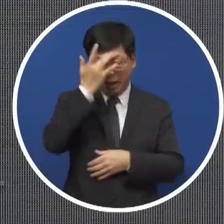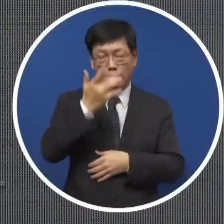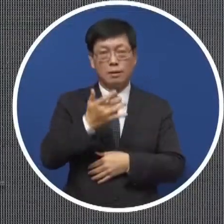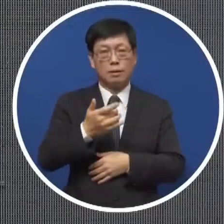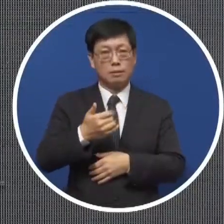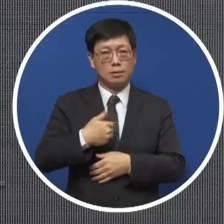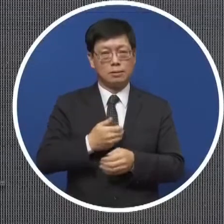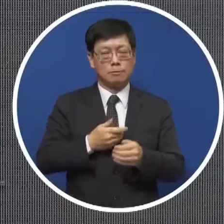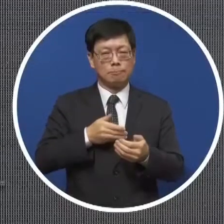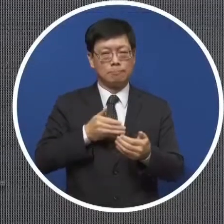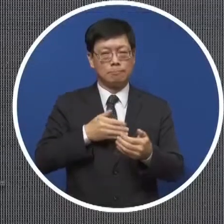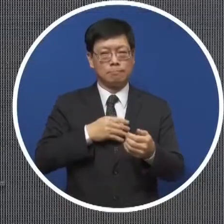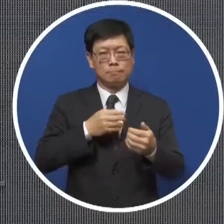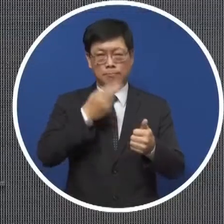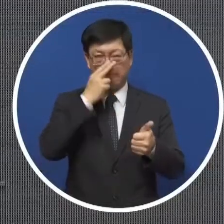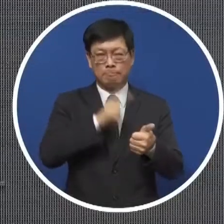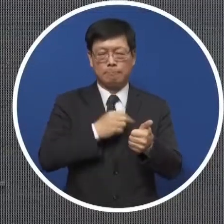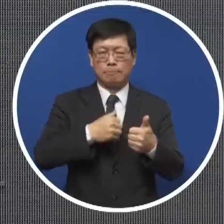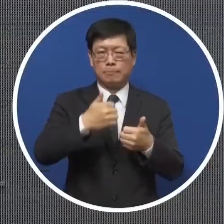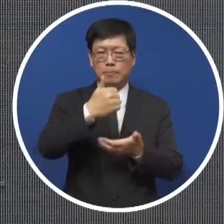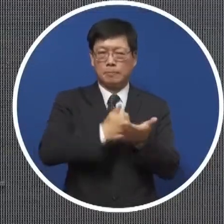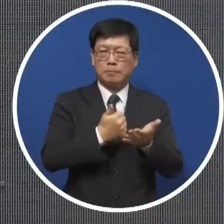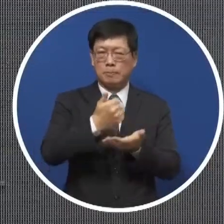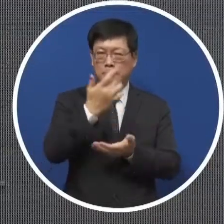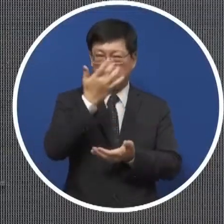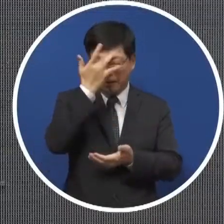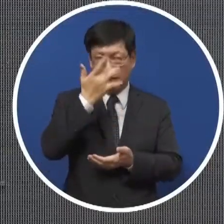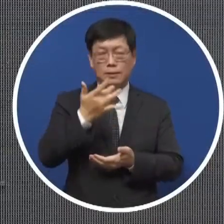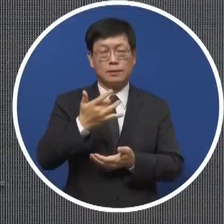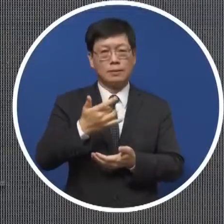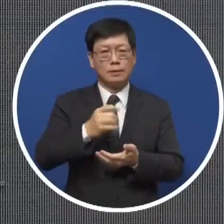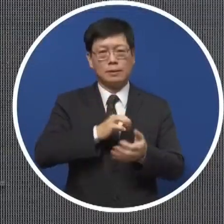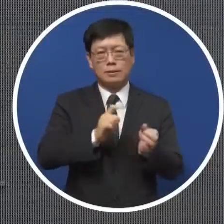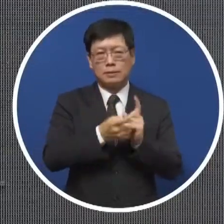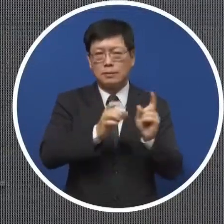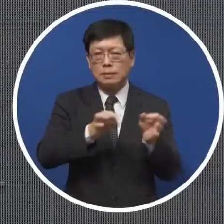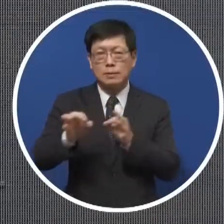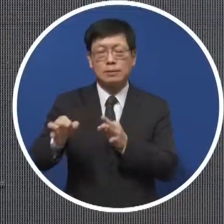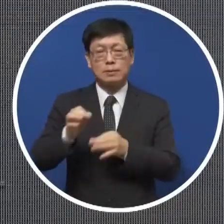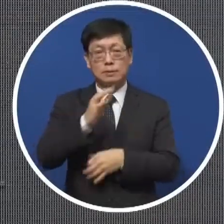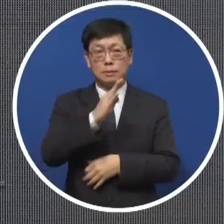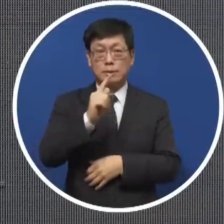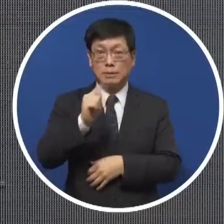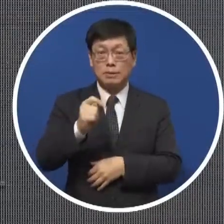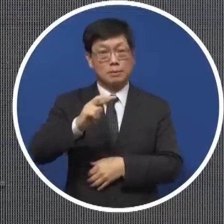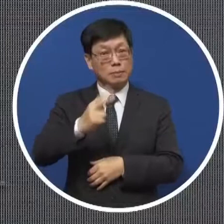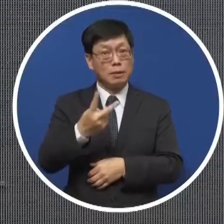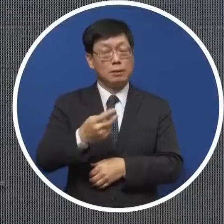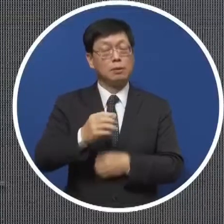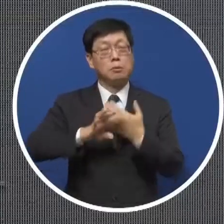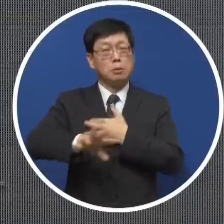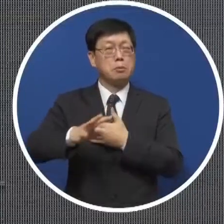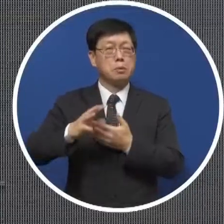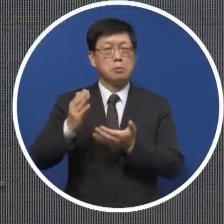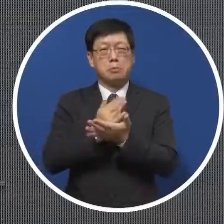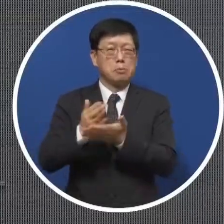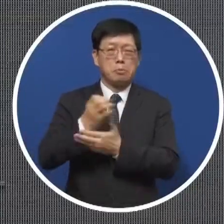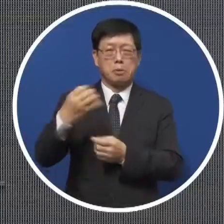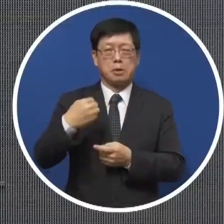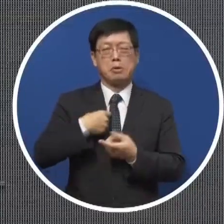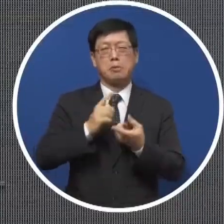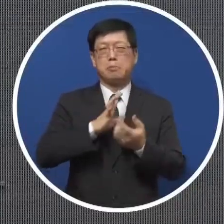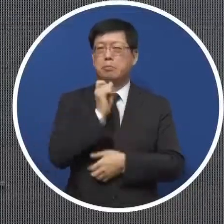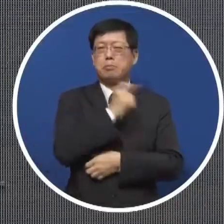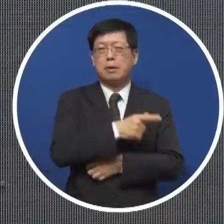要挡 BNT 疫苗，政府要挡要拖 BNT 疫苗，或者外界讲说我们就是不想